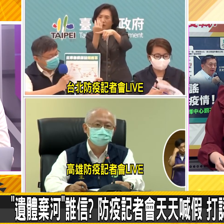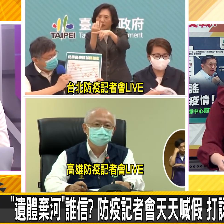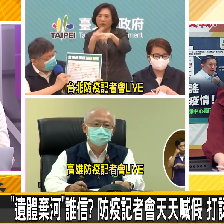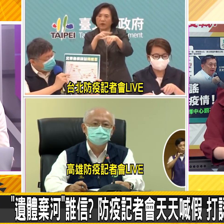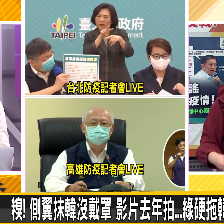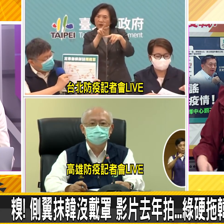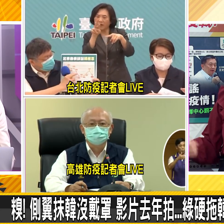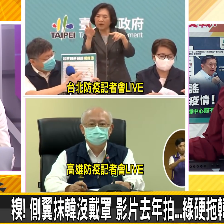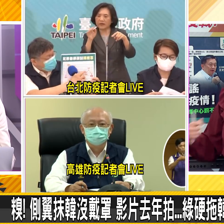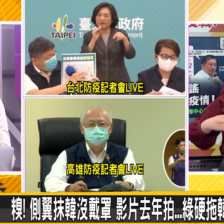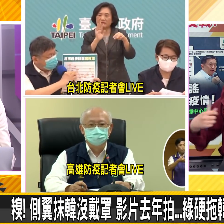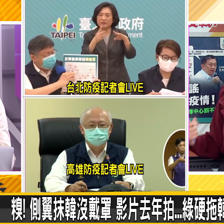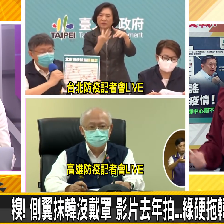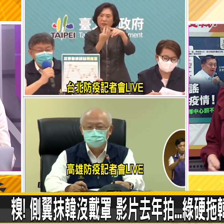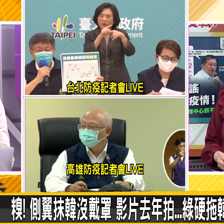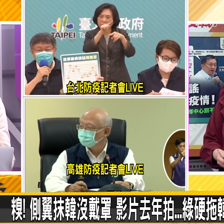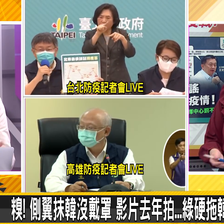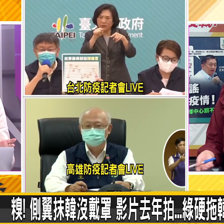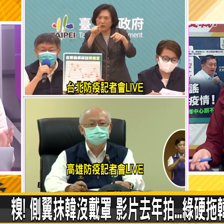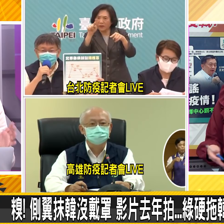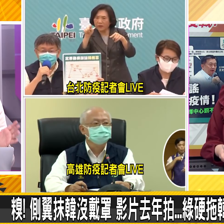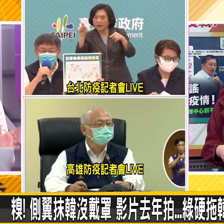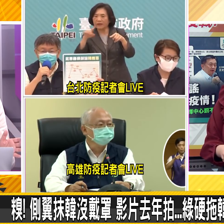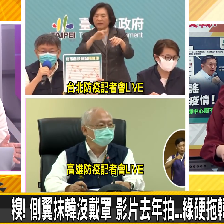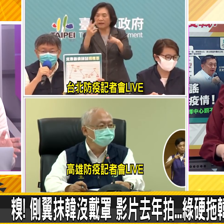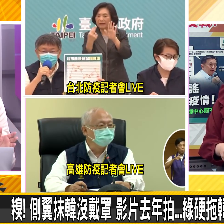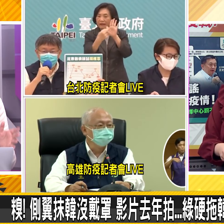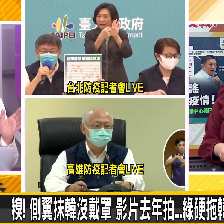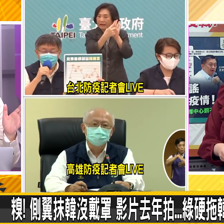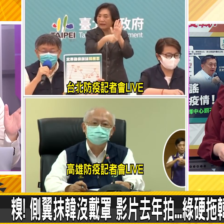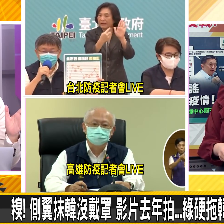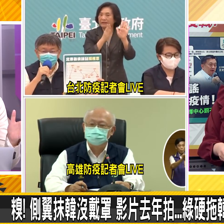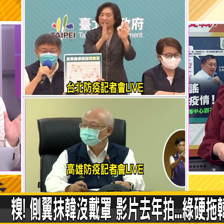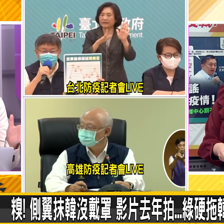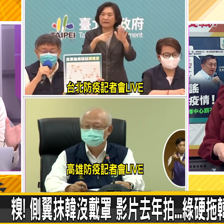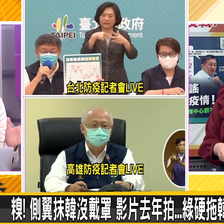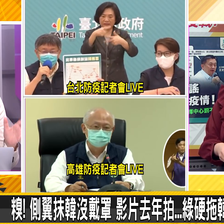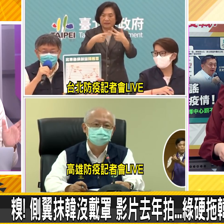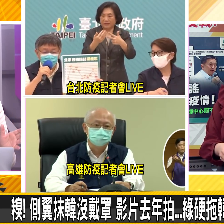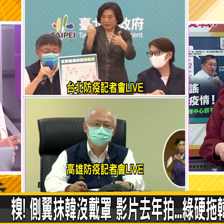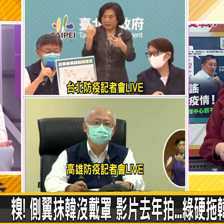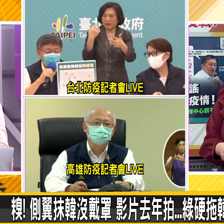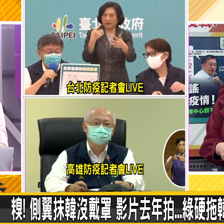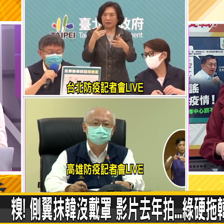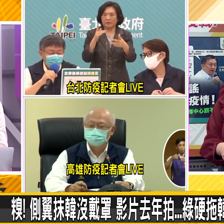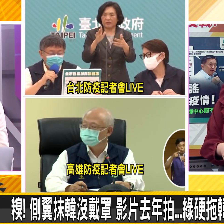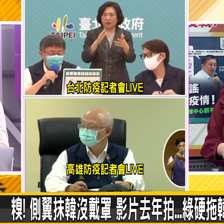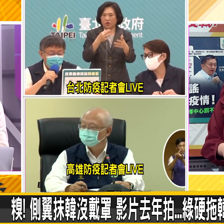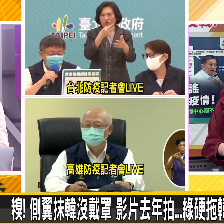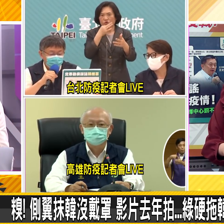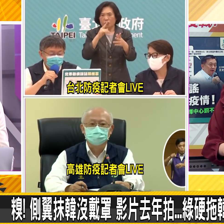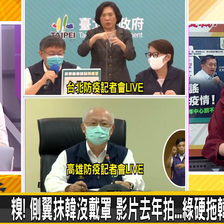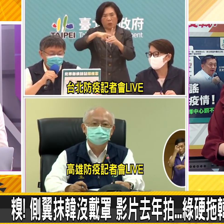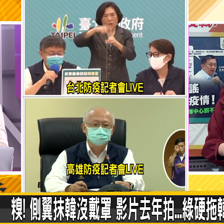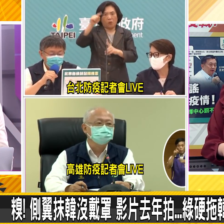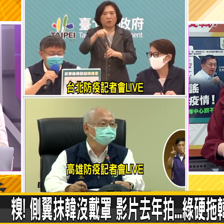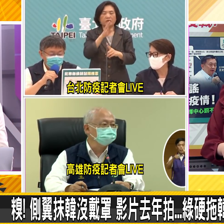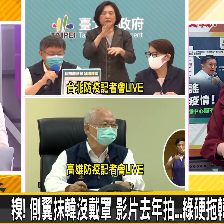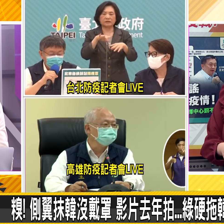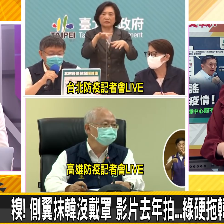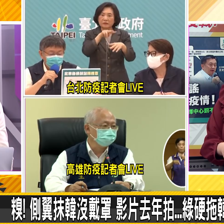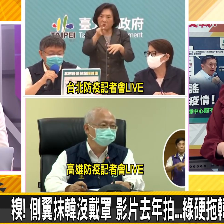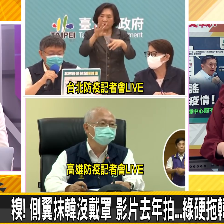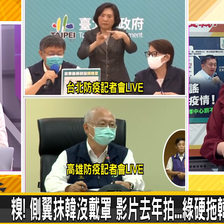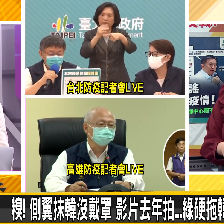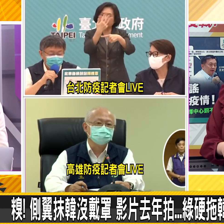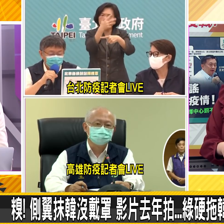陈时中不是还去跟人家台上唱歌？ 对，所以你在这个时间点，就是你拿很疫情很稳定的张飞去打。现在目前疫情爆发的岳飞，